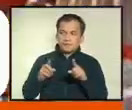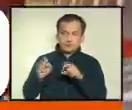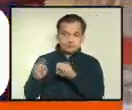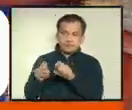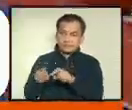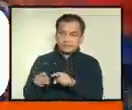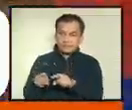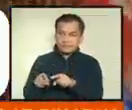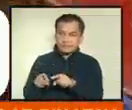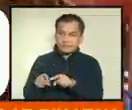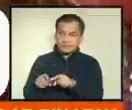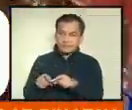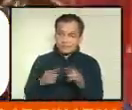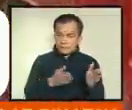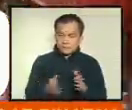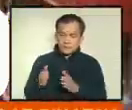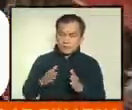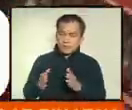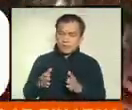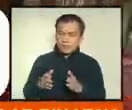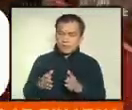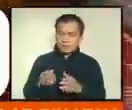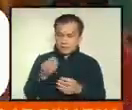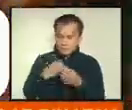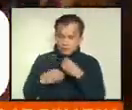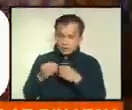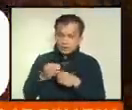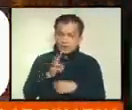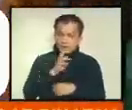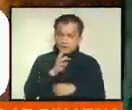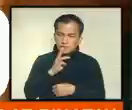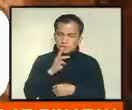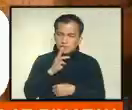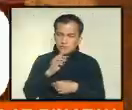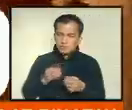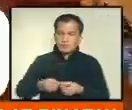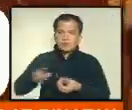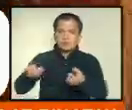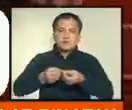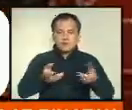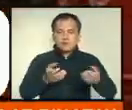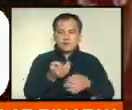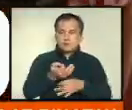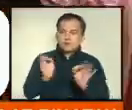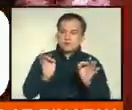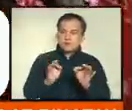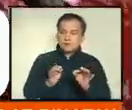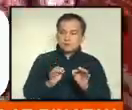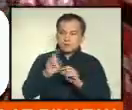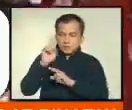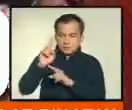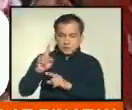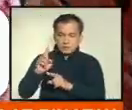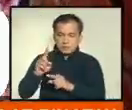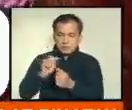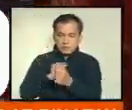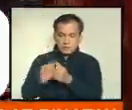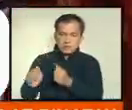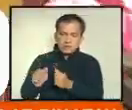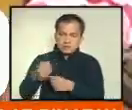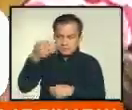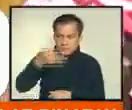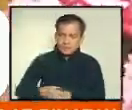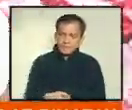magtinda, maghahanda na lang daw siya ng mga pagkain at tubig na ipamumudmud nila ng libre sa mga debotong daraan sa kanilang